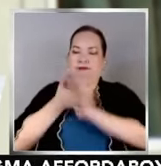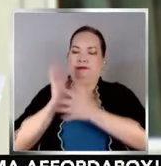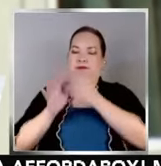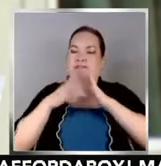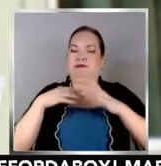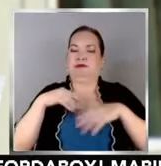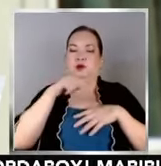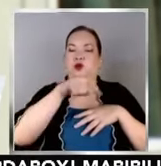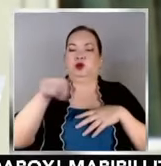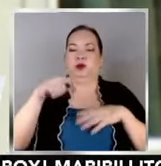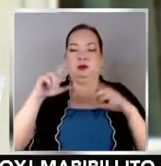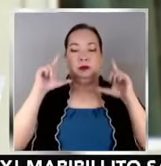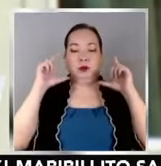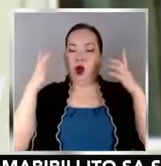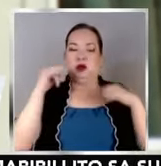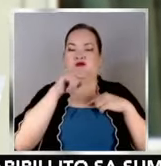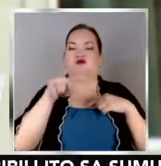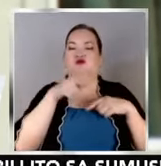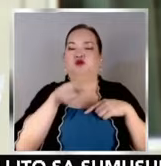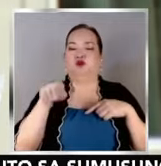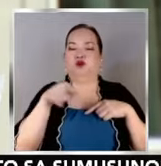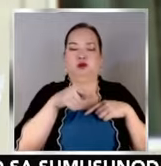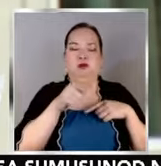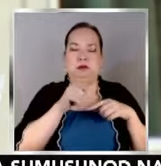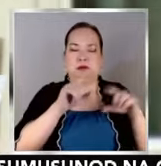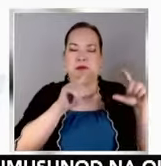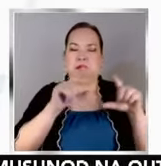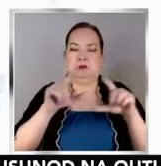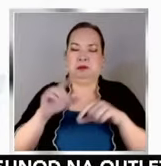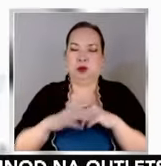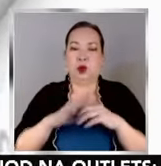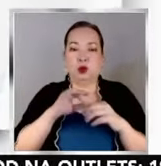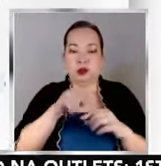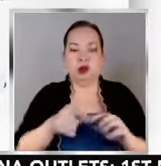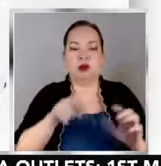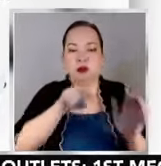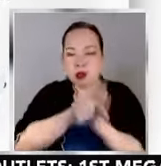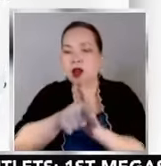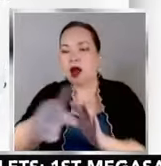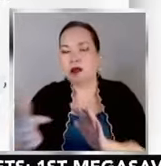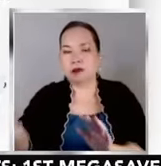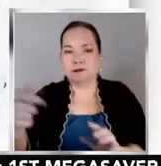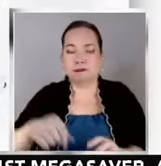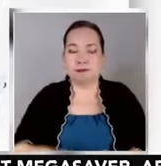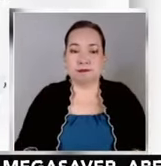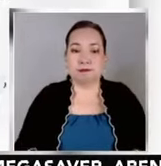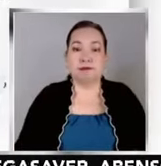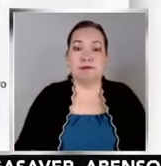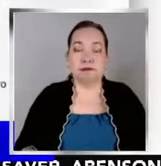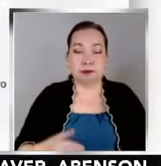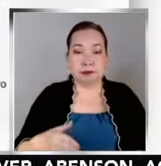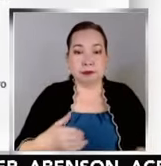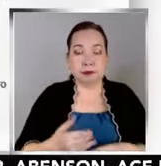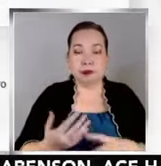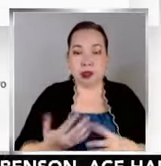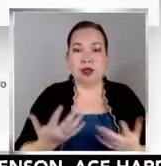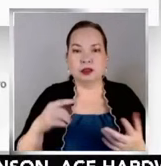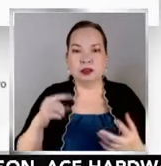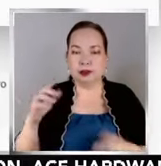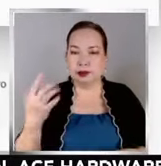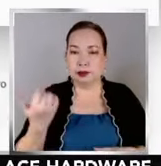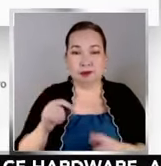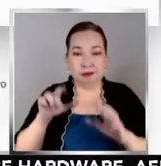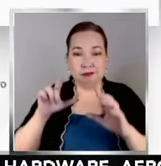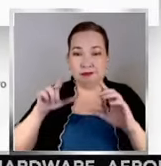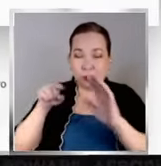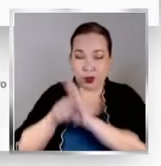mga salarin na pumatay sa mga tao. Pinakakasuhan naman ng murder by direct participation ang